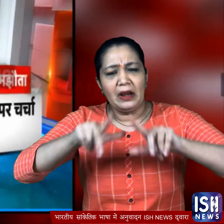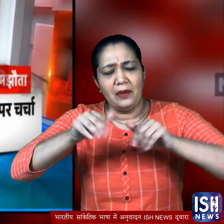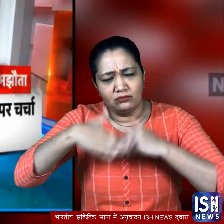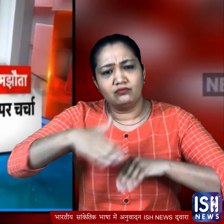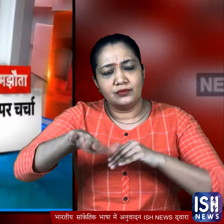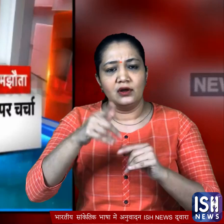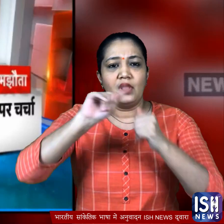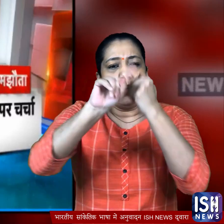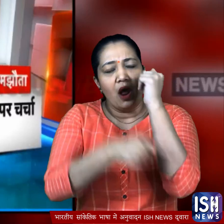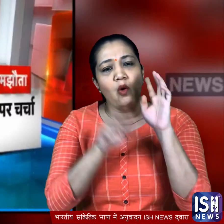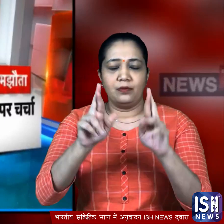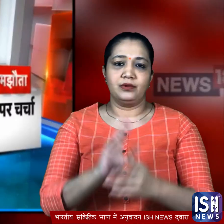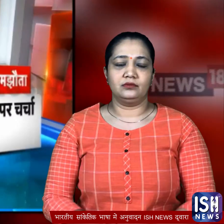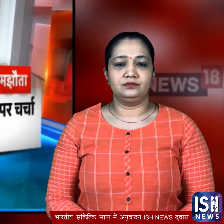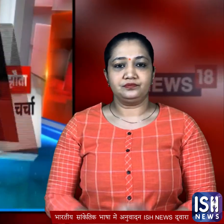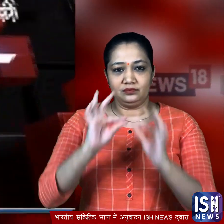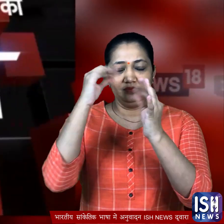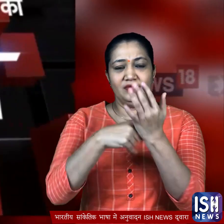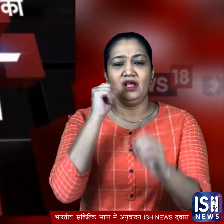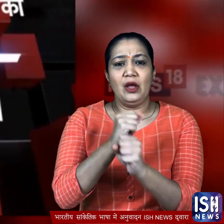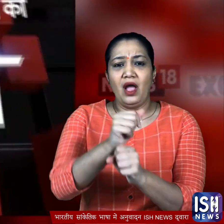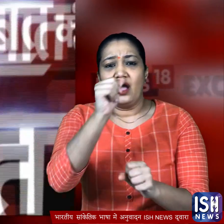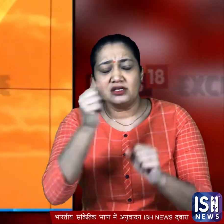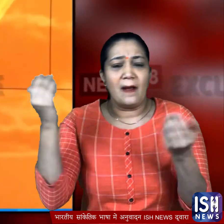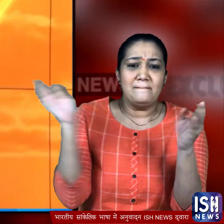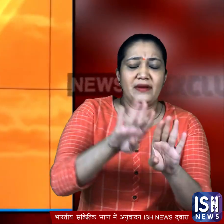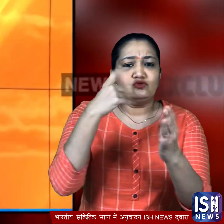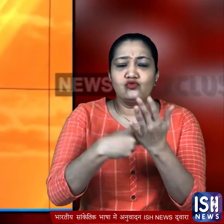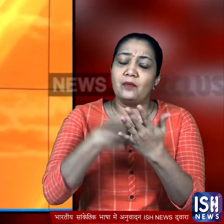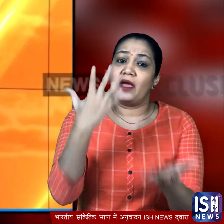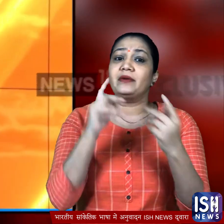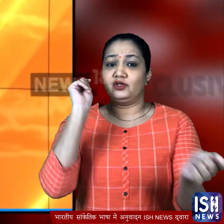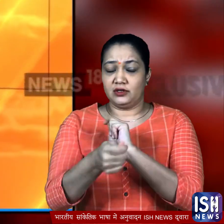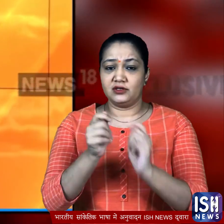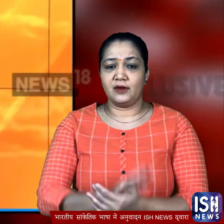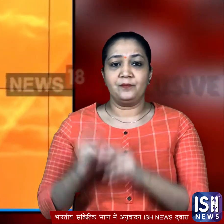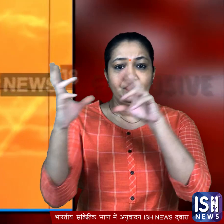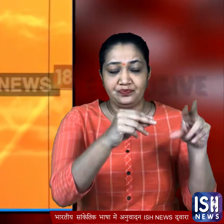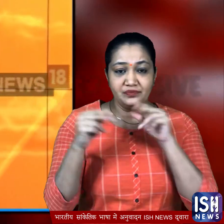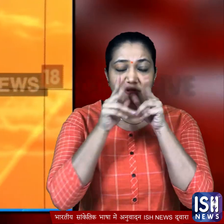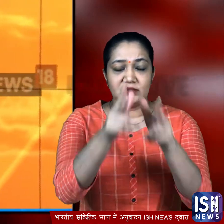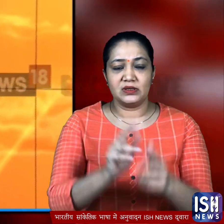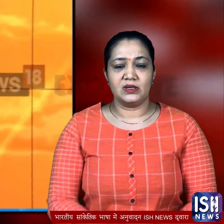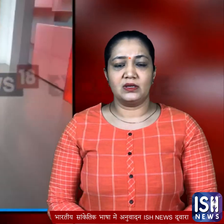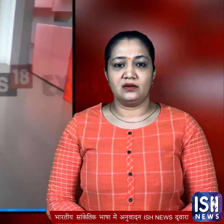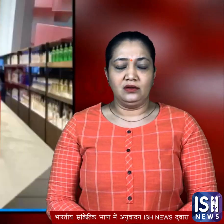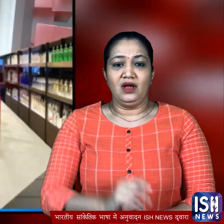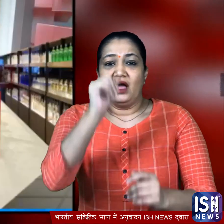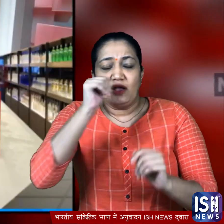पर चर्चाएं चल रही हैं, जो अब अंतिम दौर में है। बिहार सरकार शराबबंदी कानून में जल्द संशोधन कर सकती है। सूत्रों के